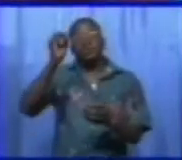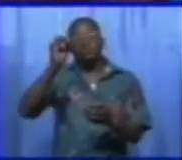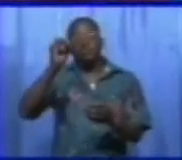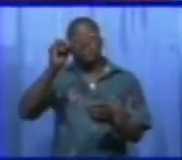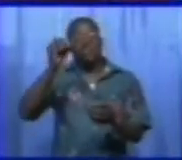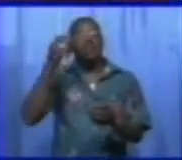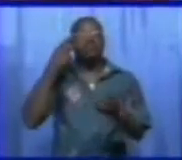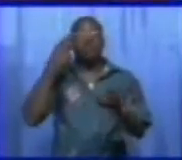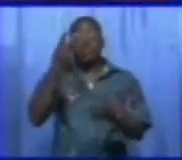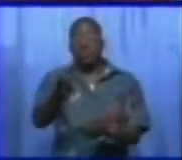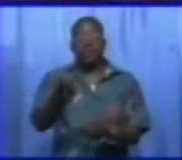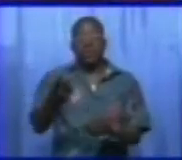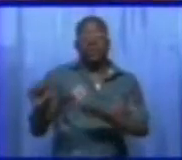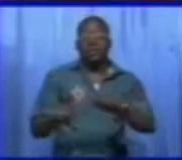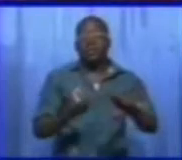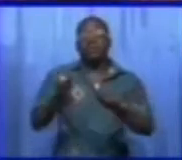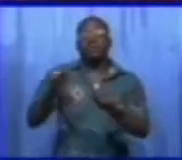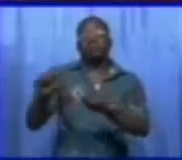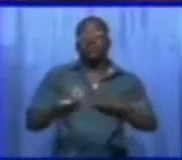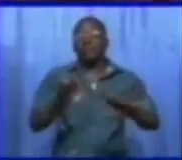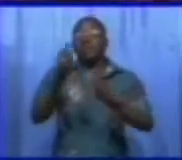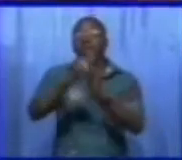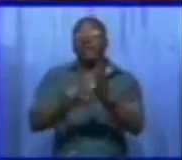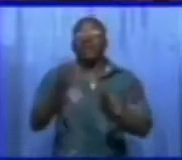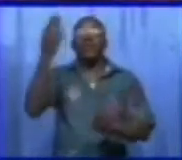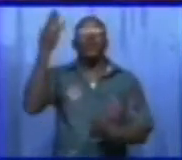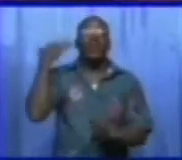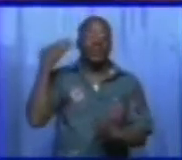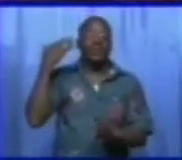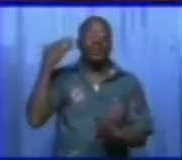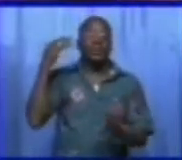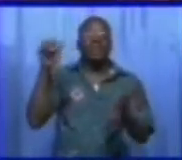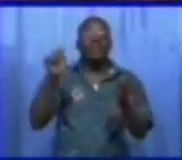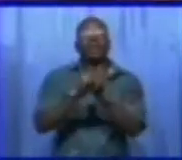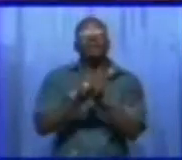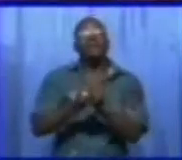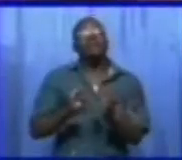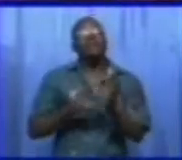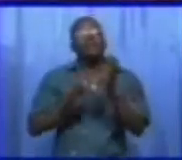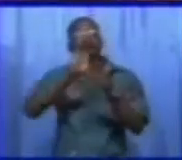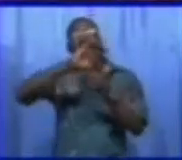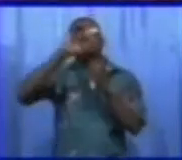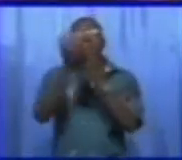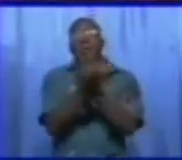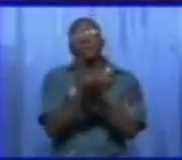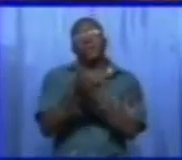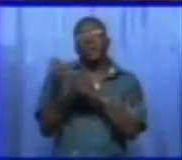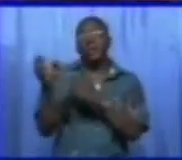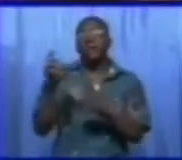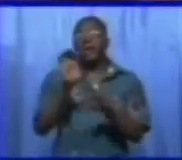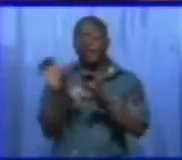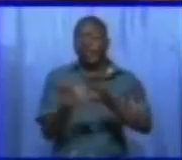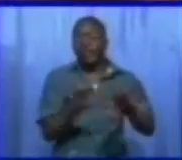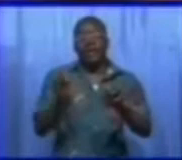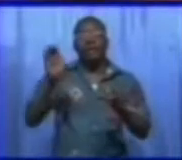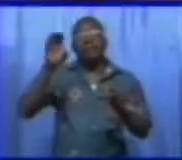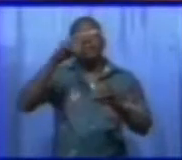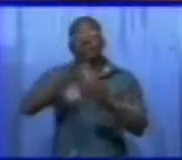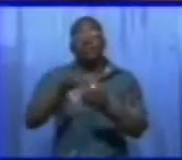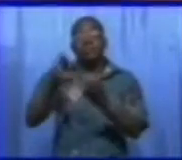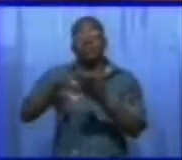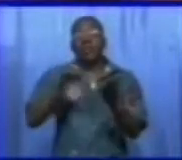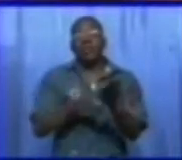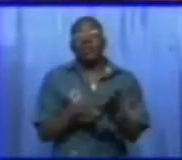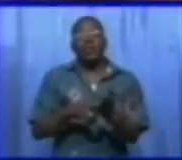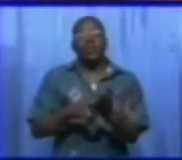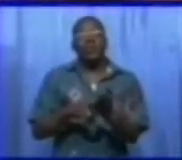revoir nos actions passées et avec les projections climatiques qui sont en train de se faire dans ce rapport,